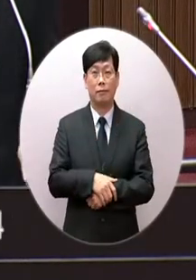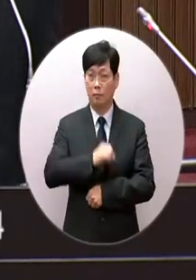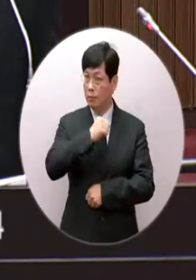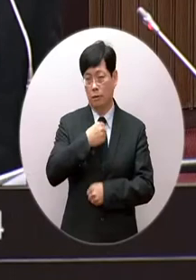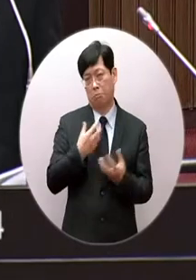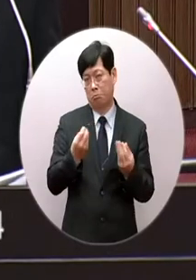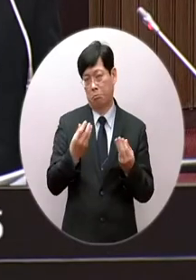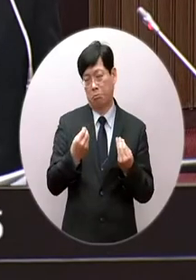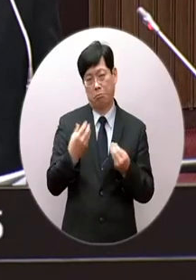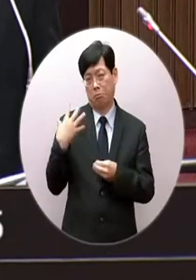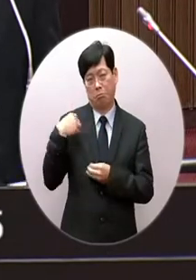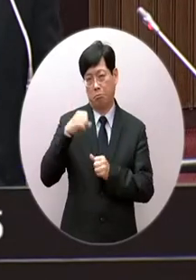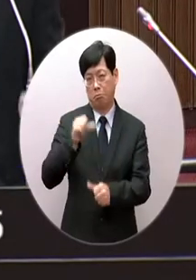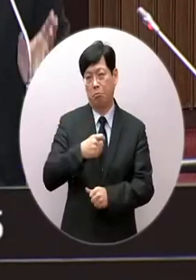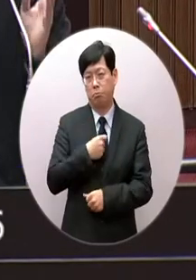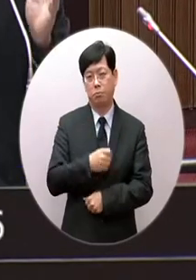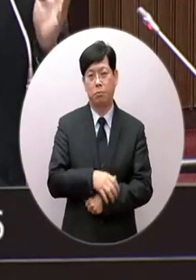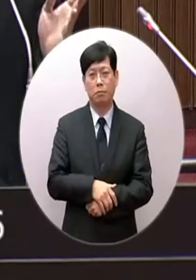台湾没有豁免。